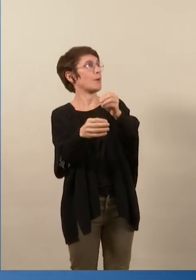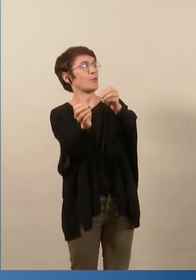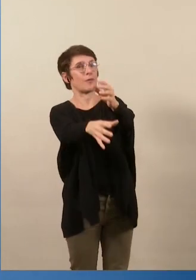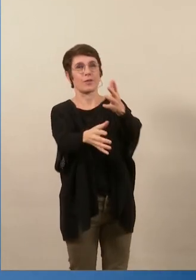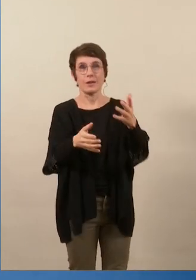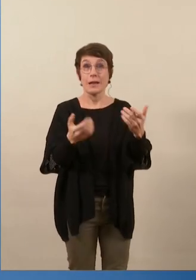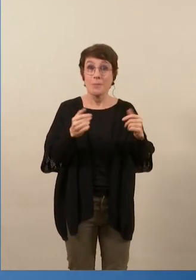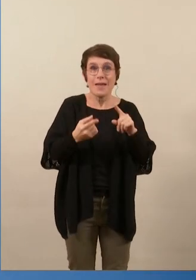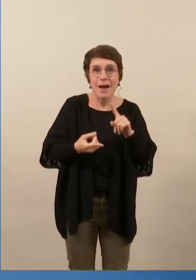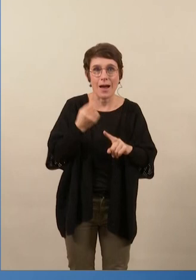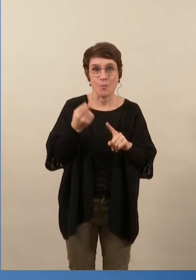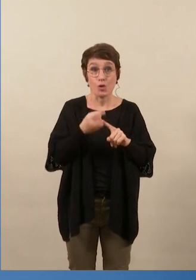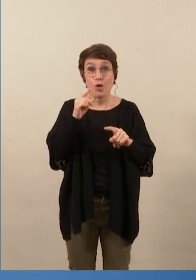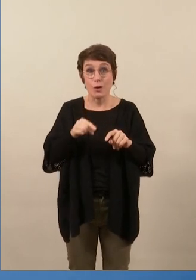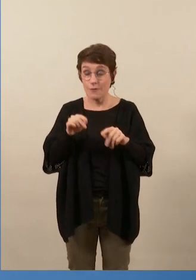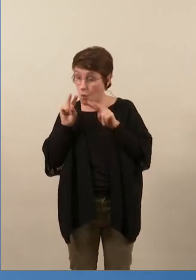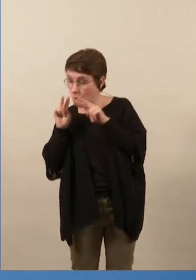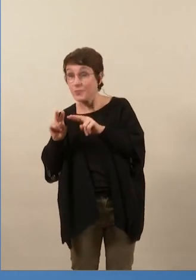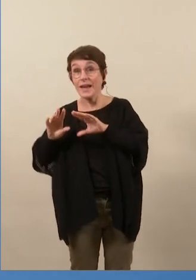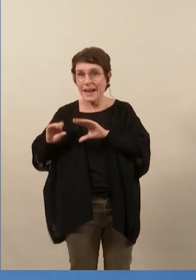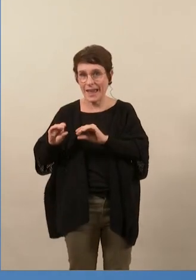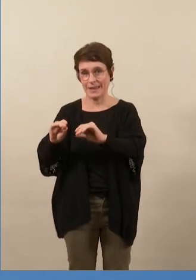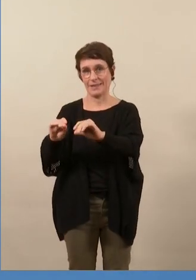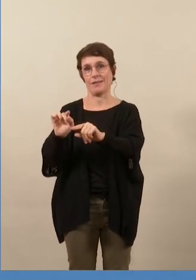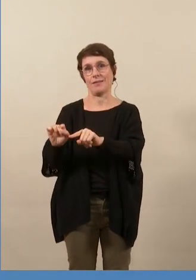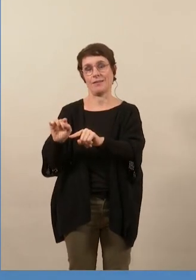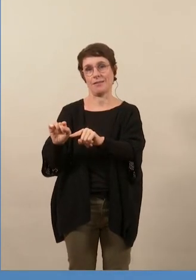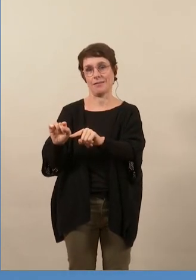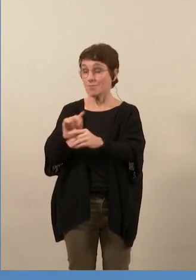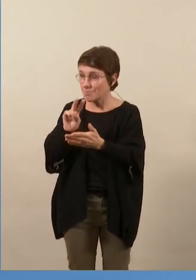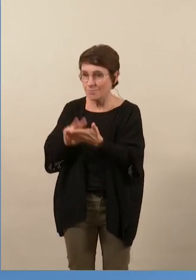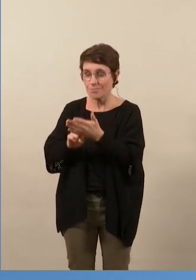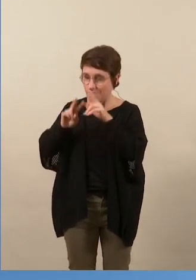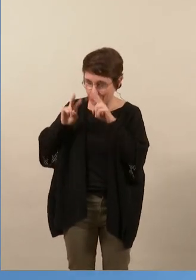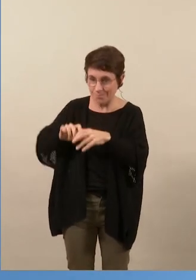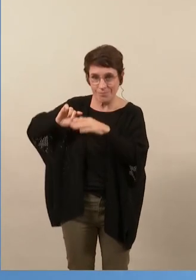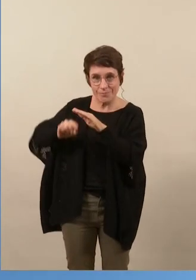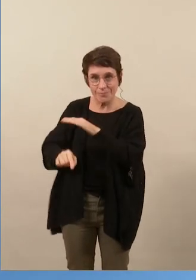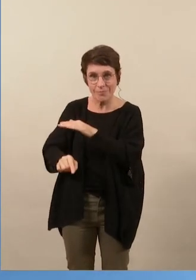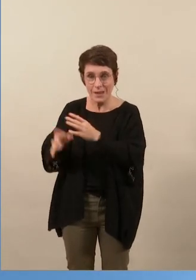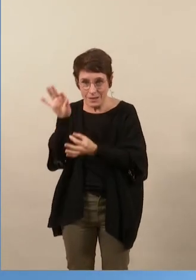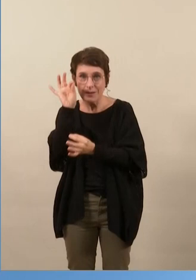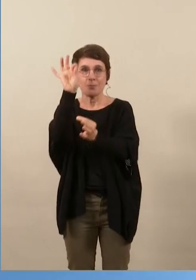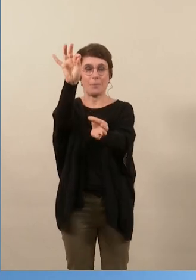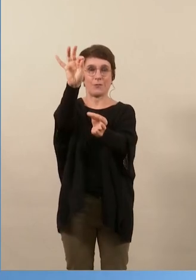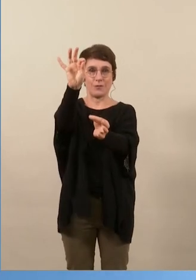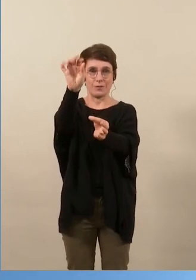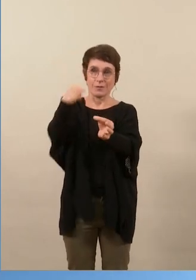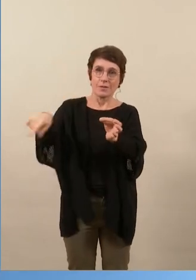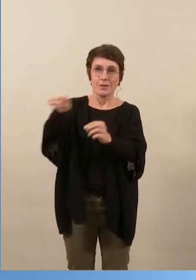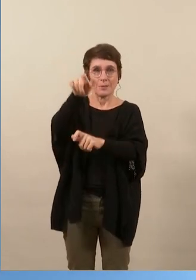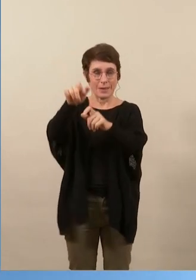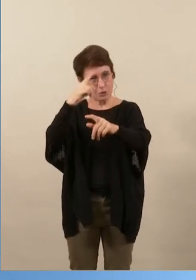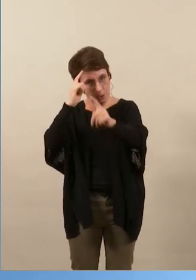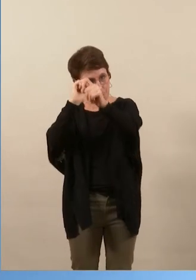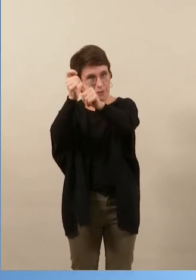comme pour nous peuvent paraître évidentes ne le sont pas pour un grand nombre de